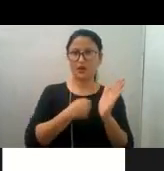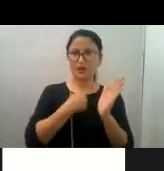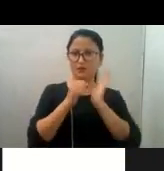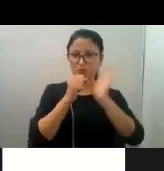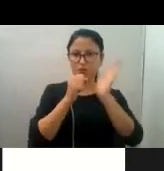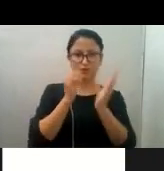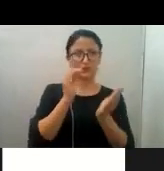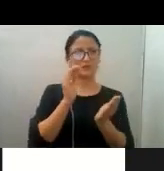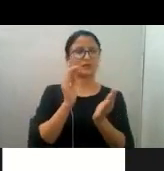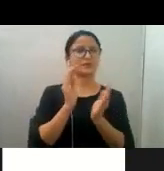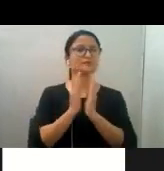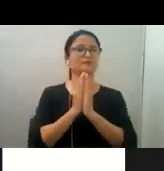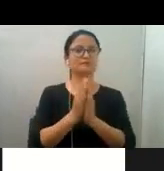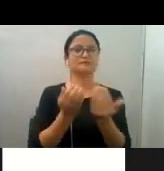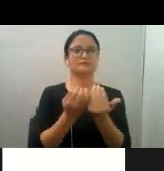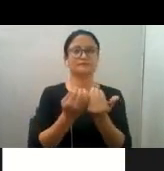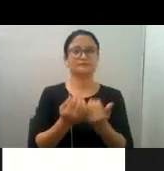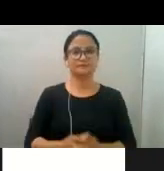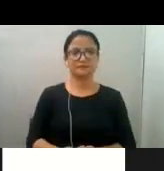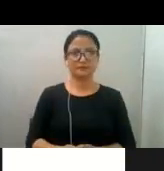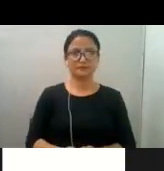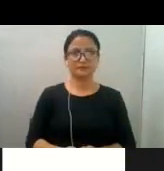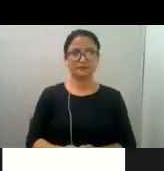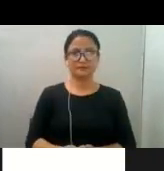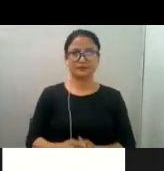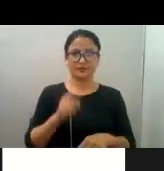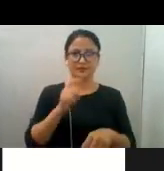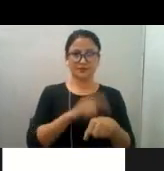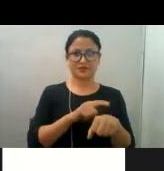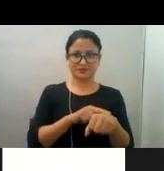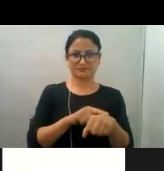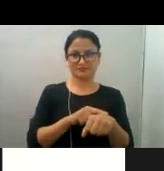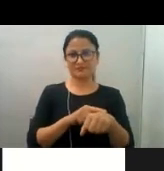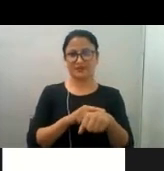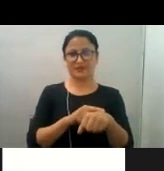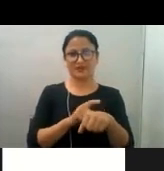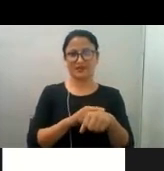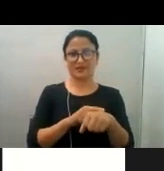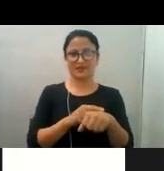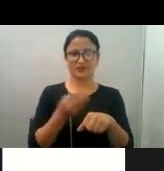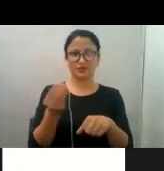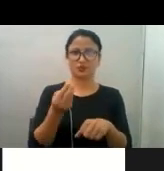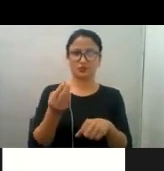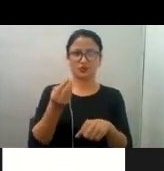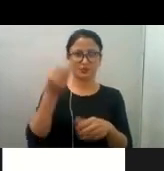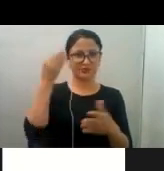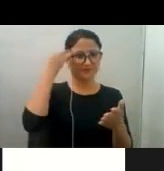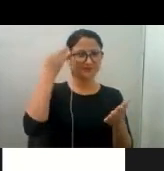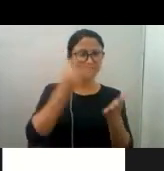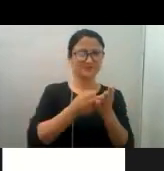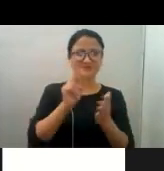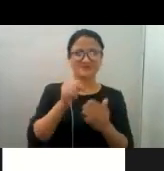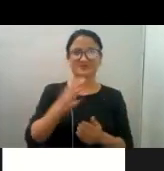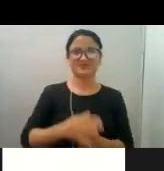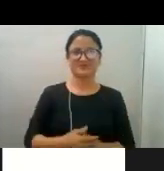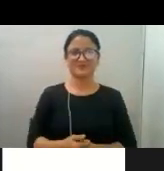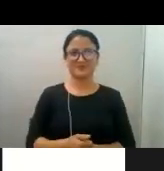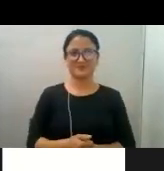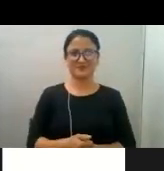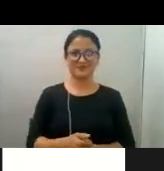मन्तव्य राखिदिनु हुन अनुरोध गर्छु हाम्रो समयको चाहिँ अलिकति ध्यान दिनुपर्ने हुन्छ